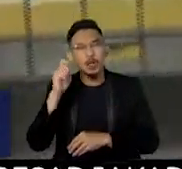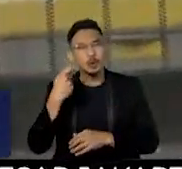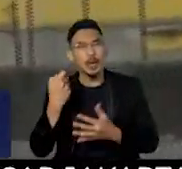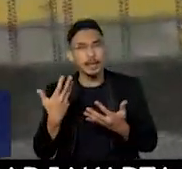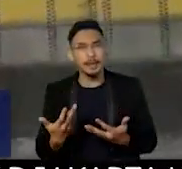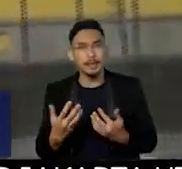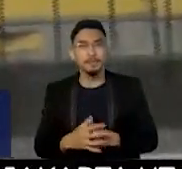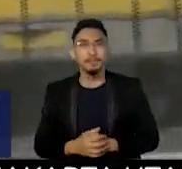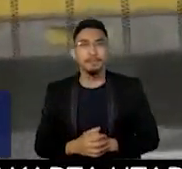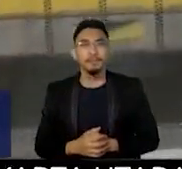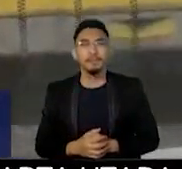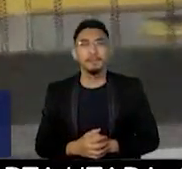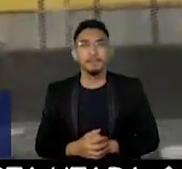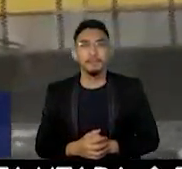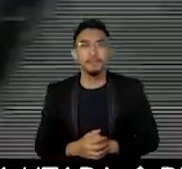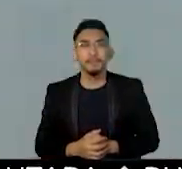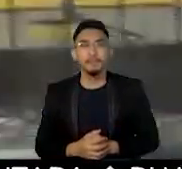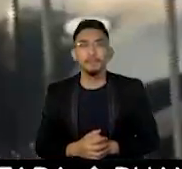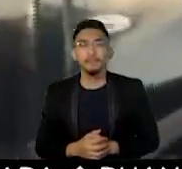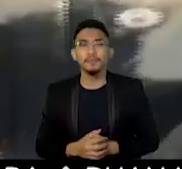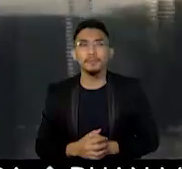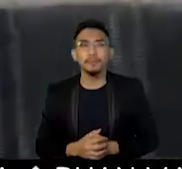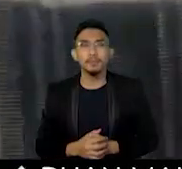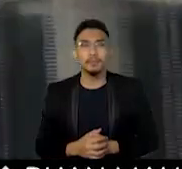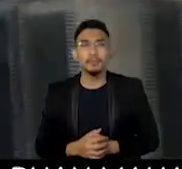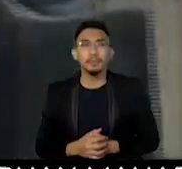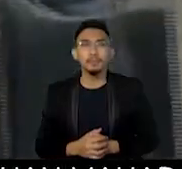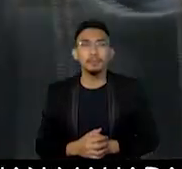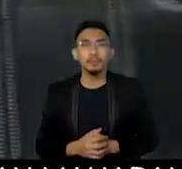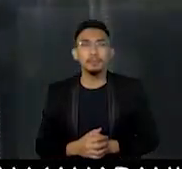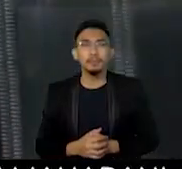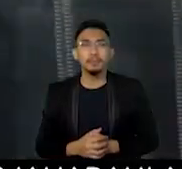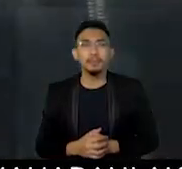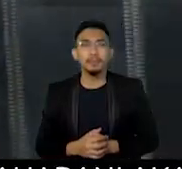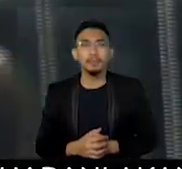Dari Jakarta Pusat, Rani Sanjaya, iNews melaporkan.